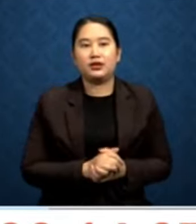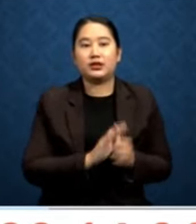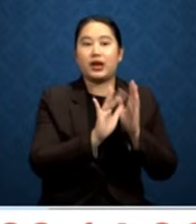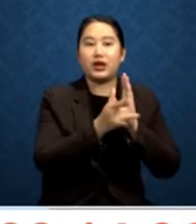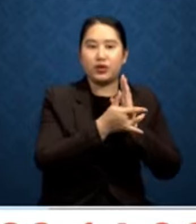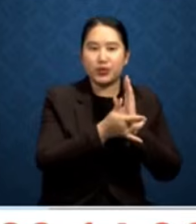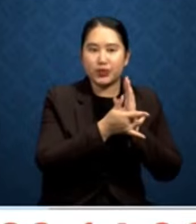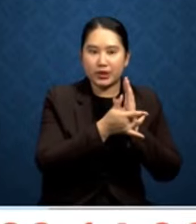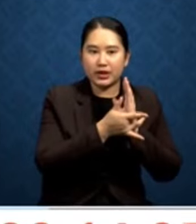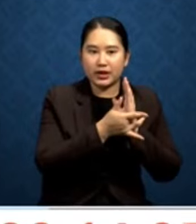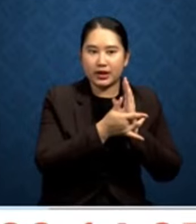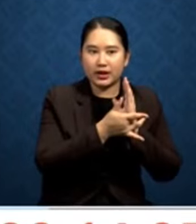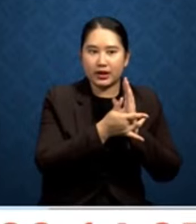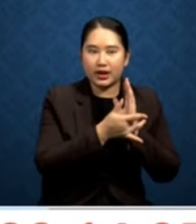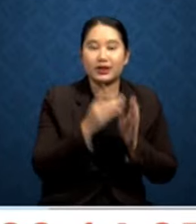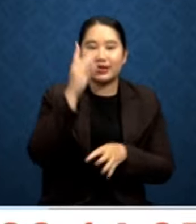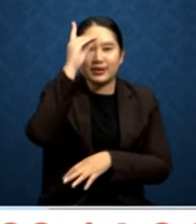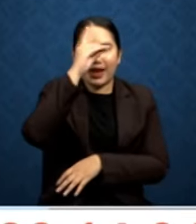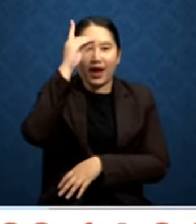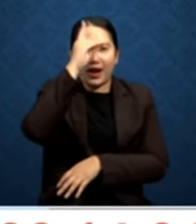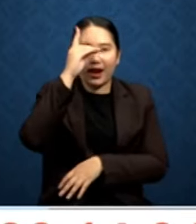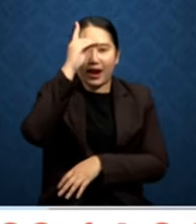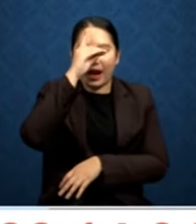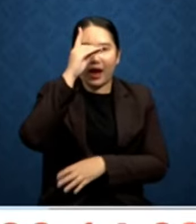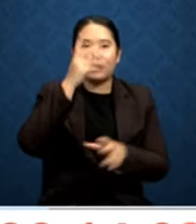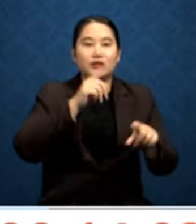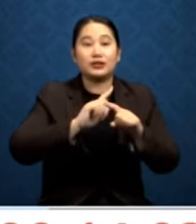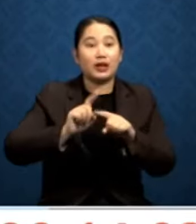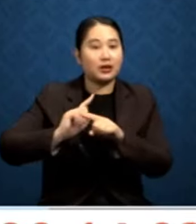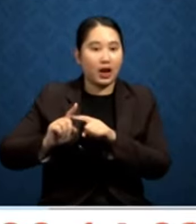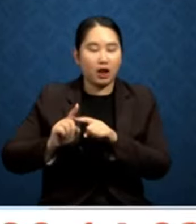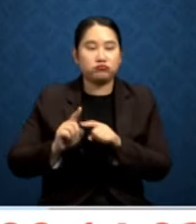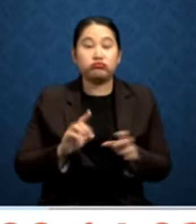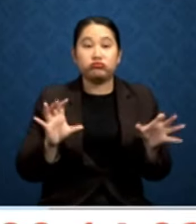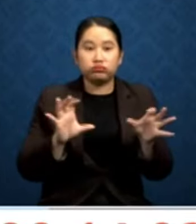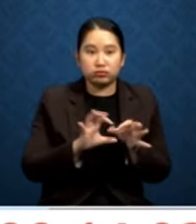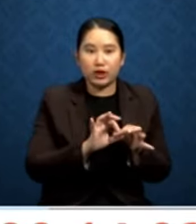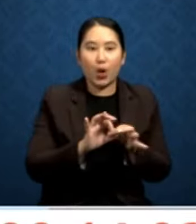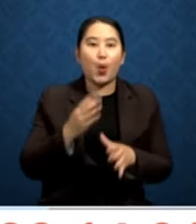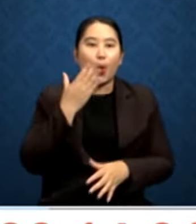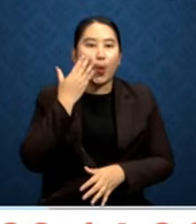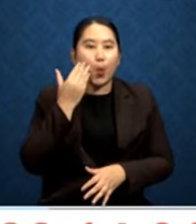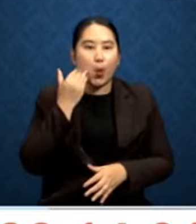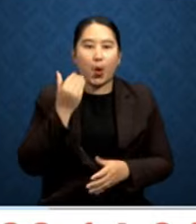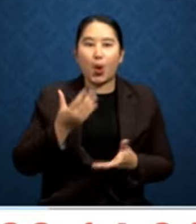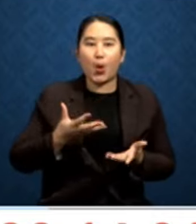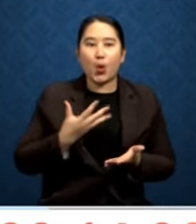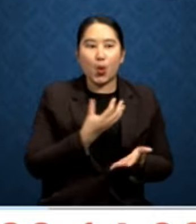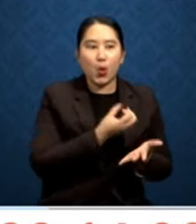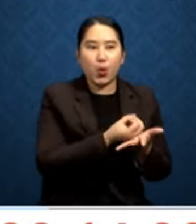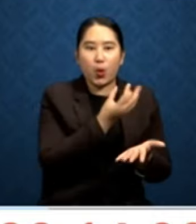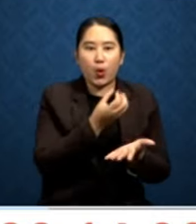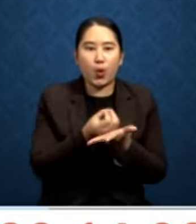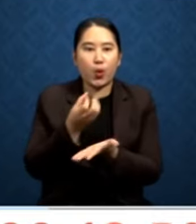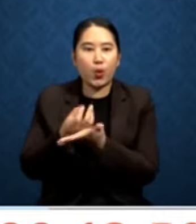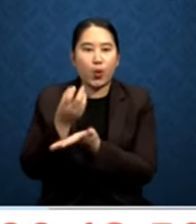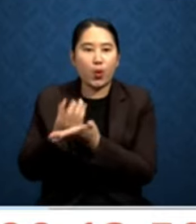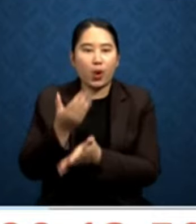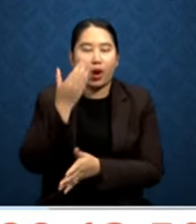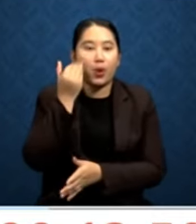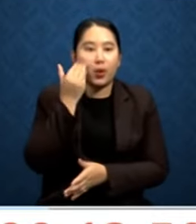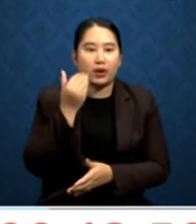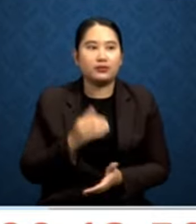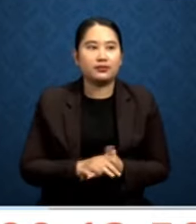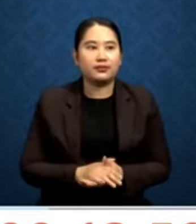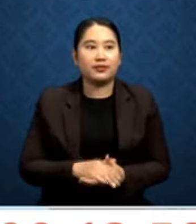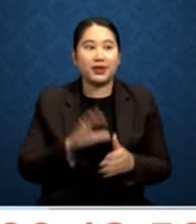งดารานฟูเอ็เซอ์เี่ เข้ามามีการอวดรวยสารพัสแบ แม้แต่ตรทผมทำ